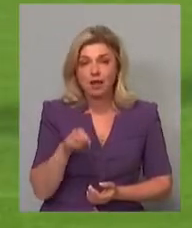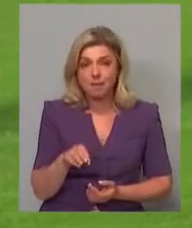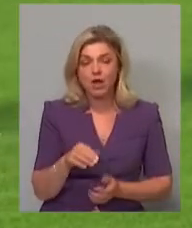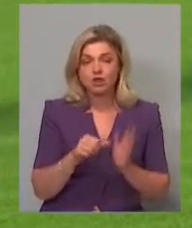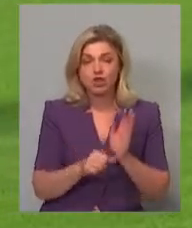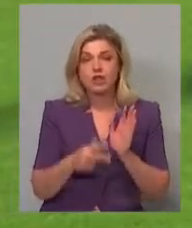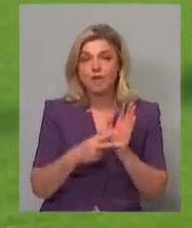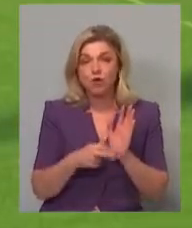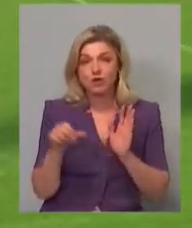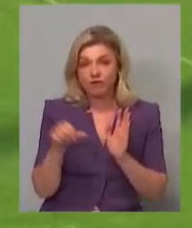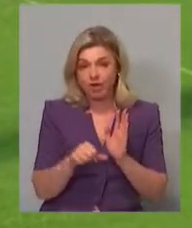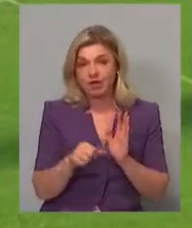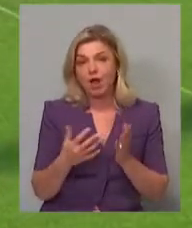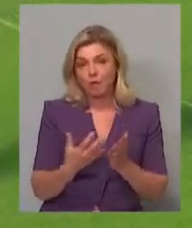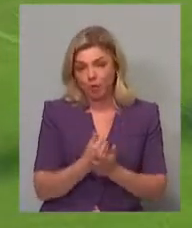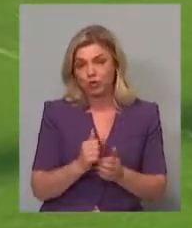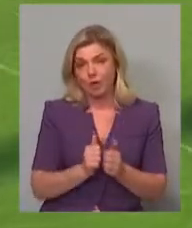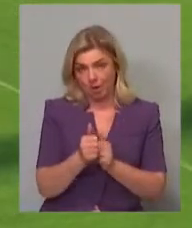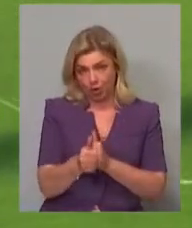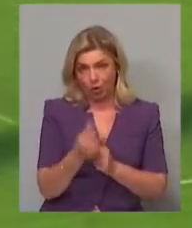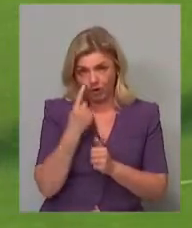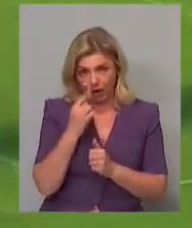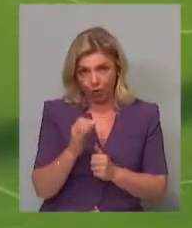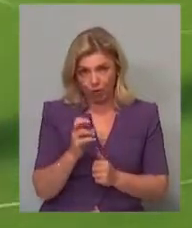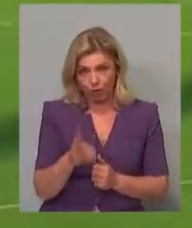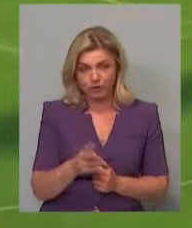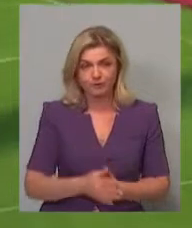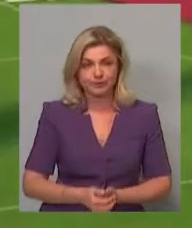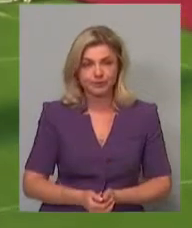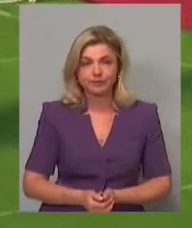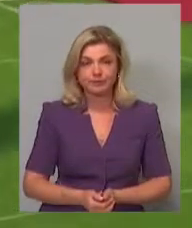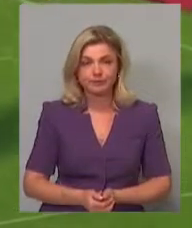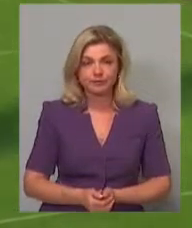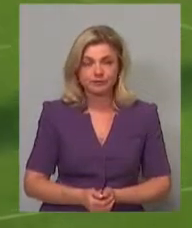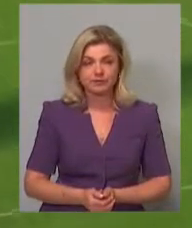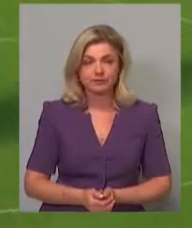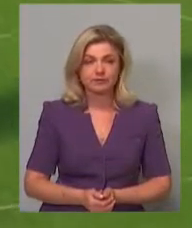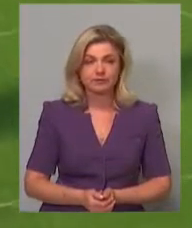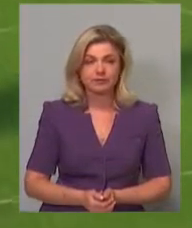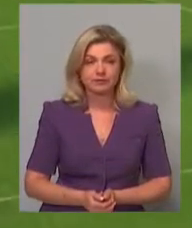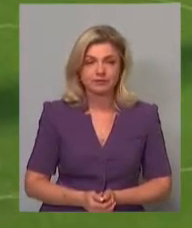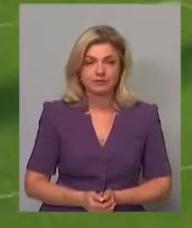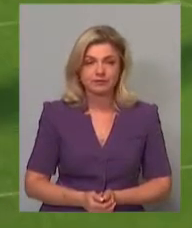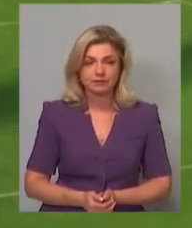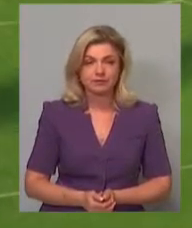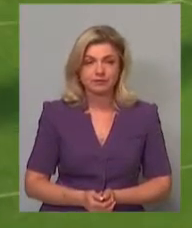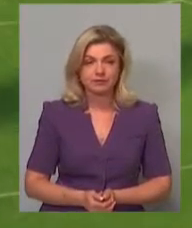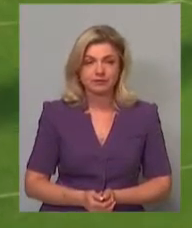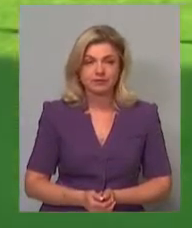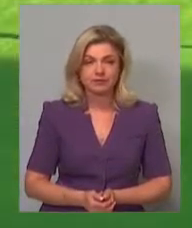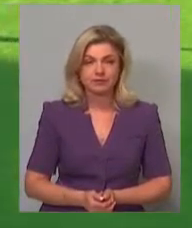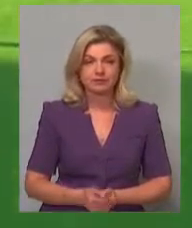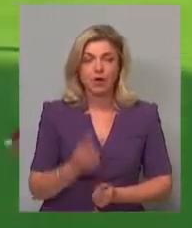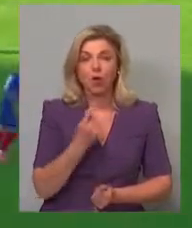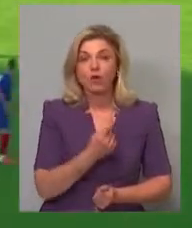«Корабели» повели у рахунку. Після сольного проходу нападник Сергій Кравченко віддав точну передачу на Вадима Яворського. 1-2.